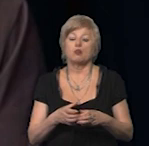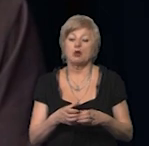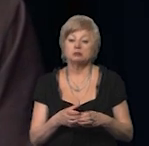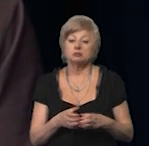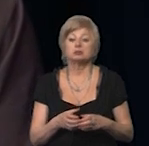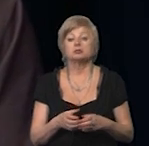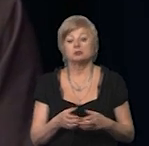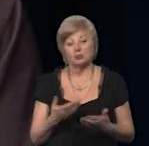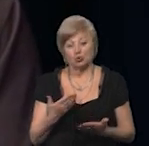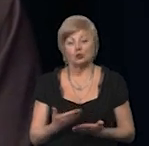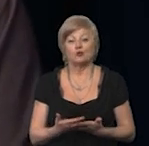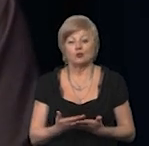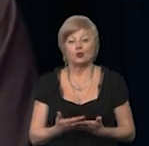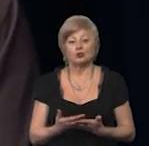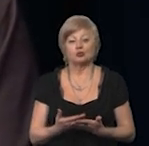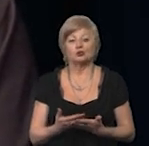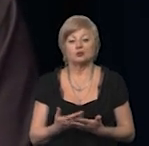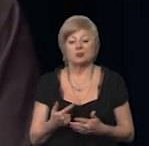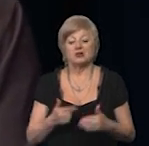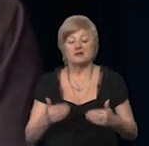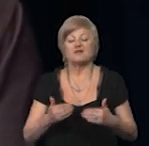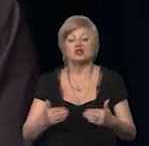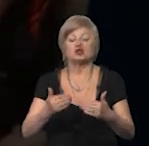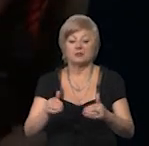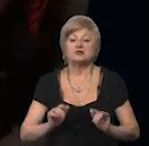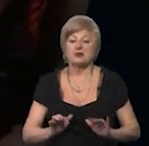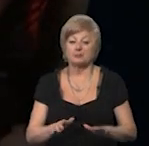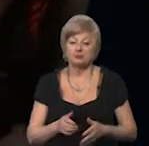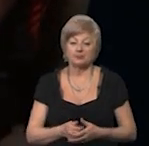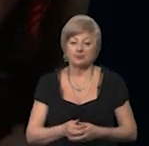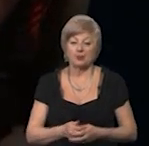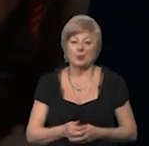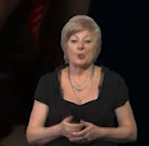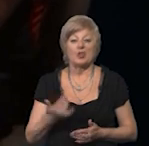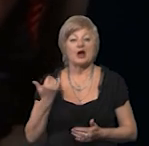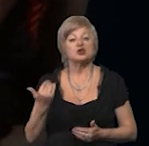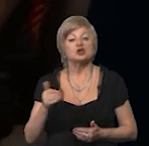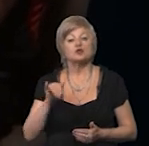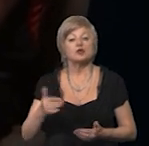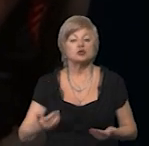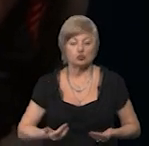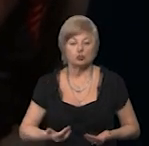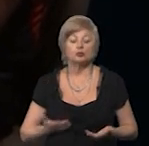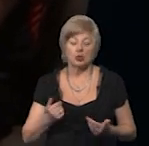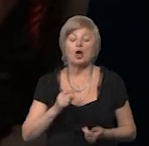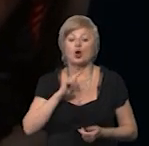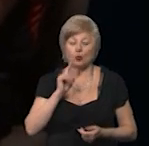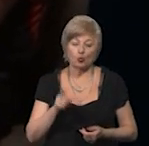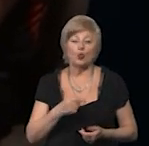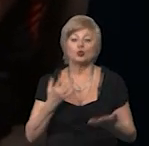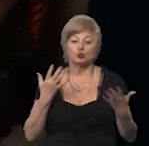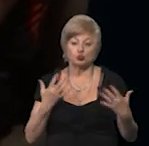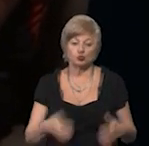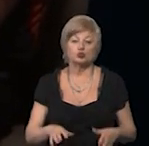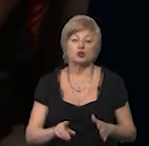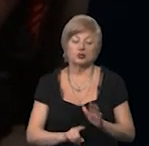і ну, рухаємося в цьому напрямку. Тобто значить, зараз переважає у вашому житті музика? Да, останній рік, от як ми десь,